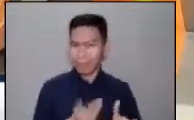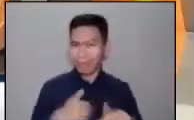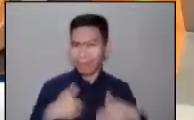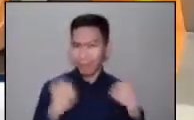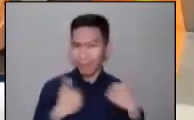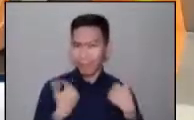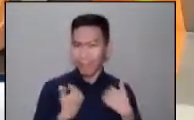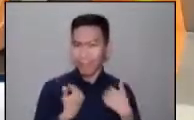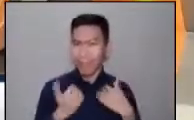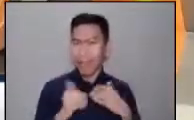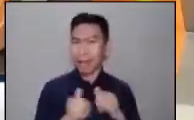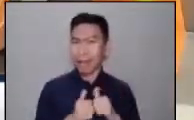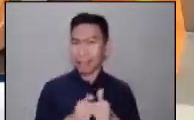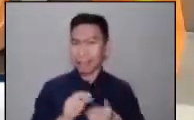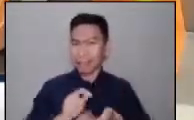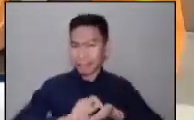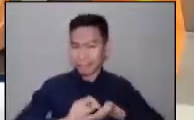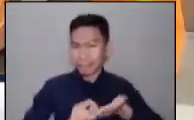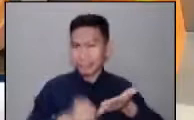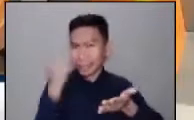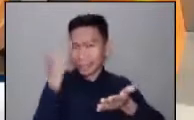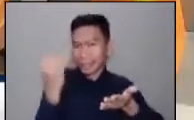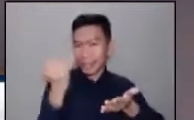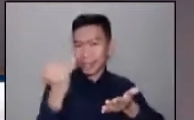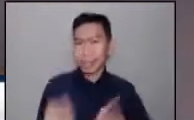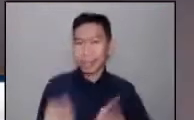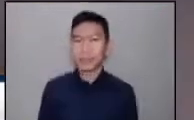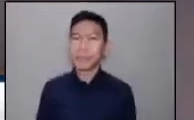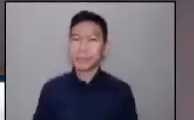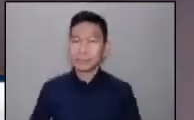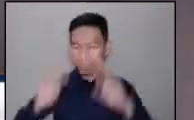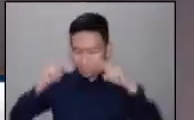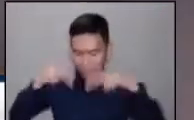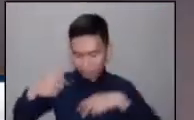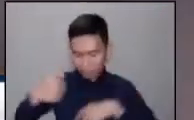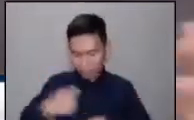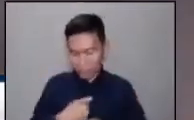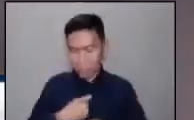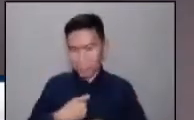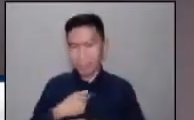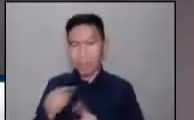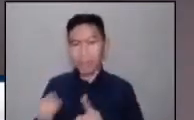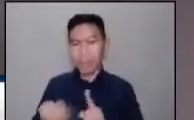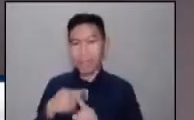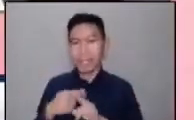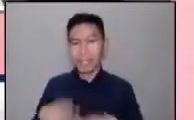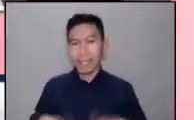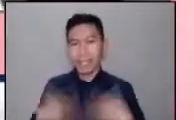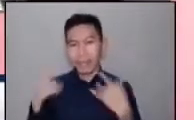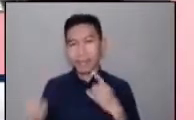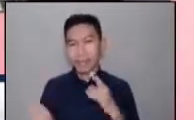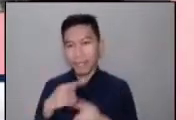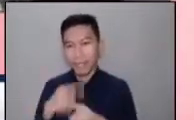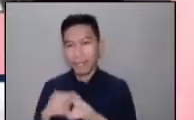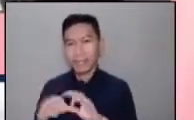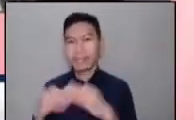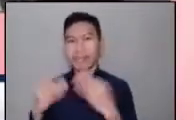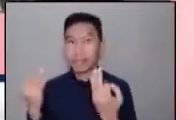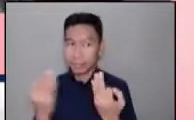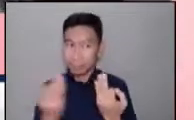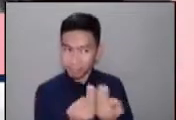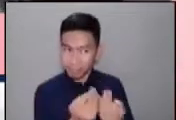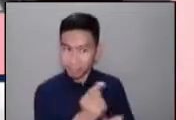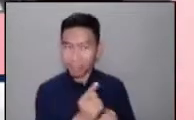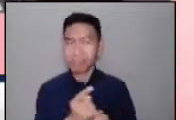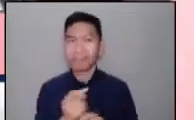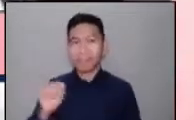na inspirasyon? Sa sarili ko po, tsaka sa life. Sa pamilya? Opo. So, Charleen, may